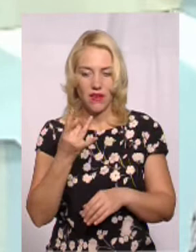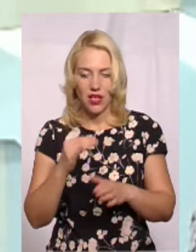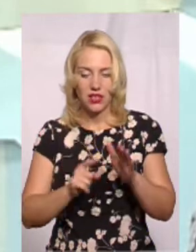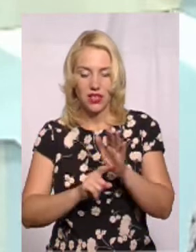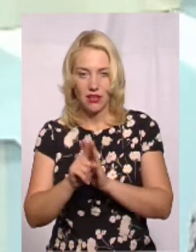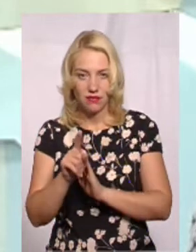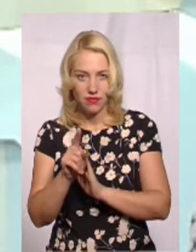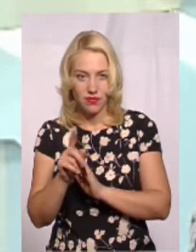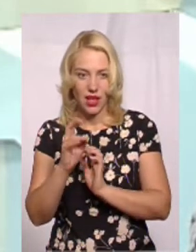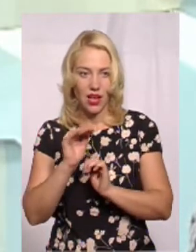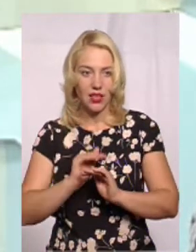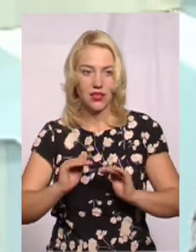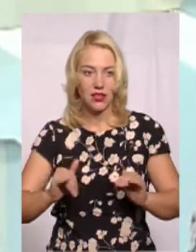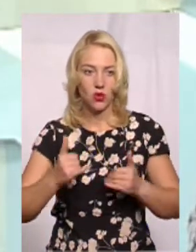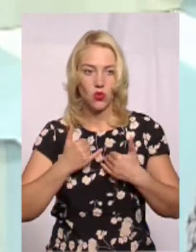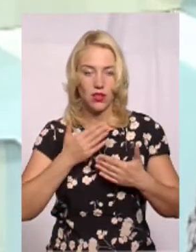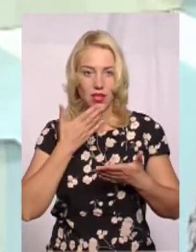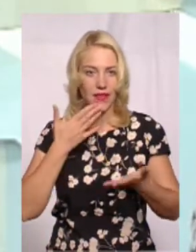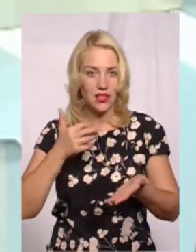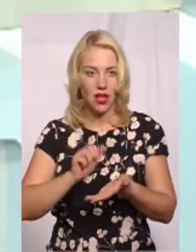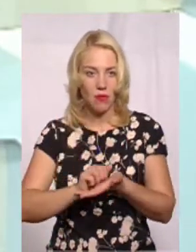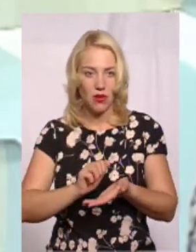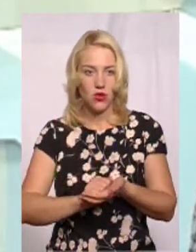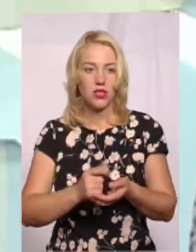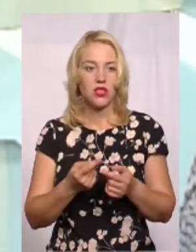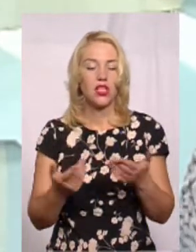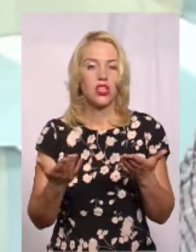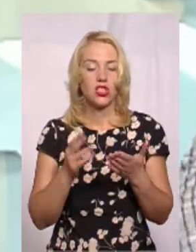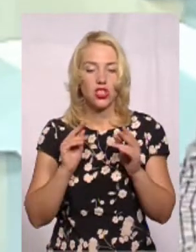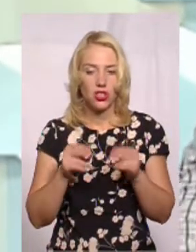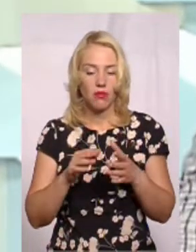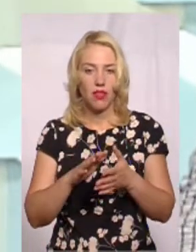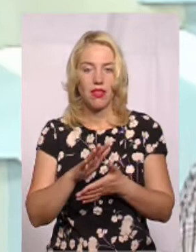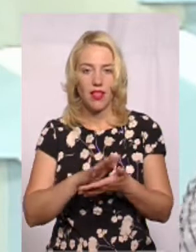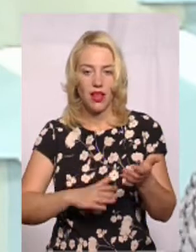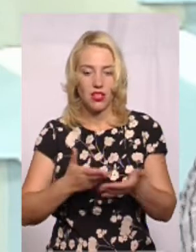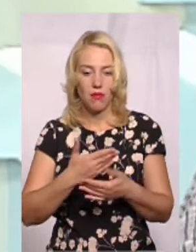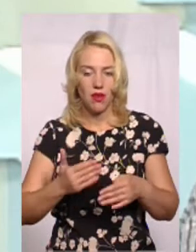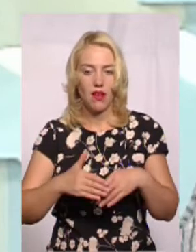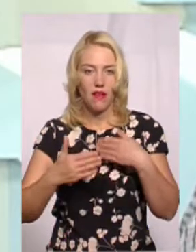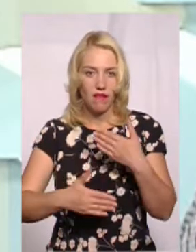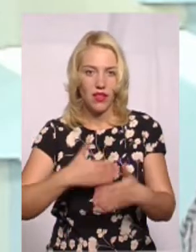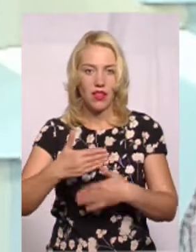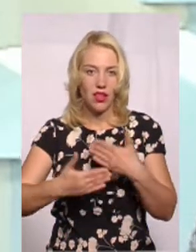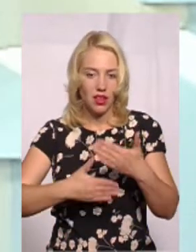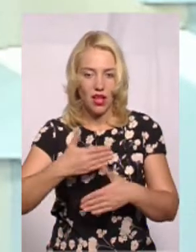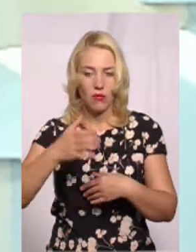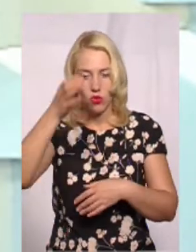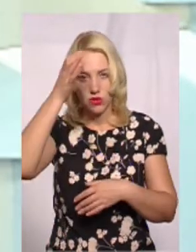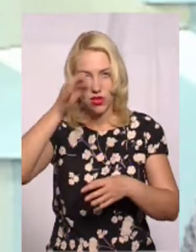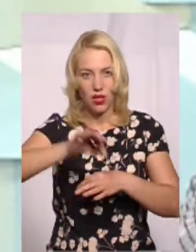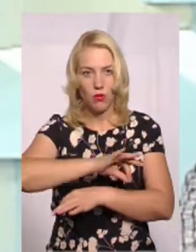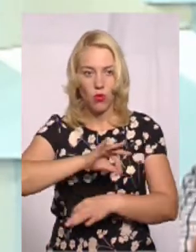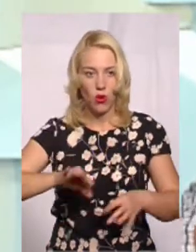так, діти у нас не займаються таким. Тобто, чим далі ми відкладаємо освітні ось такі якісь проекти, так, тим